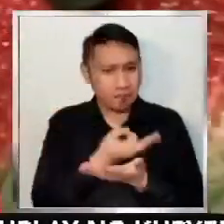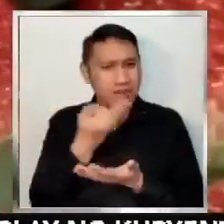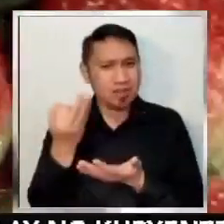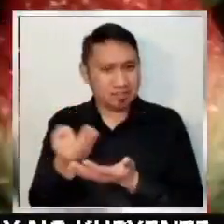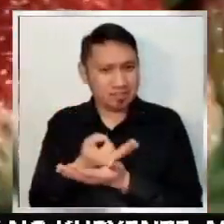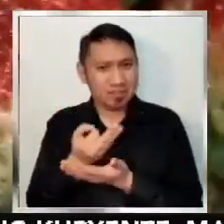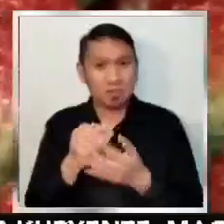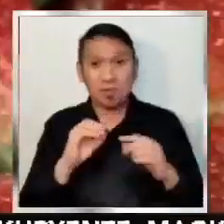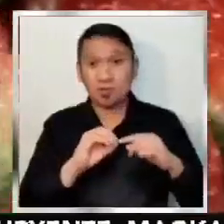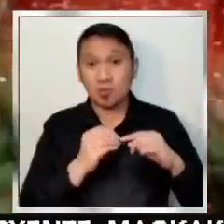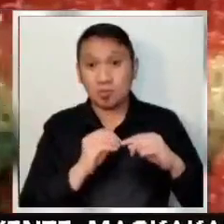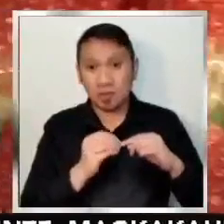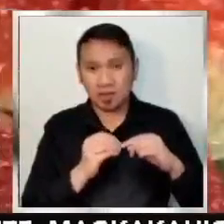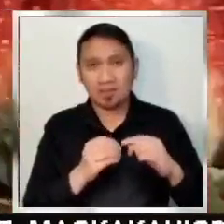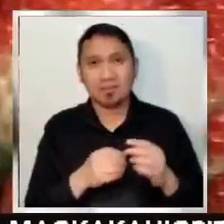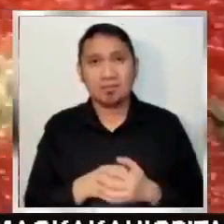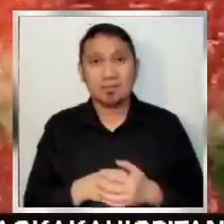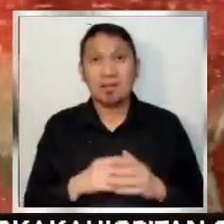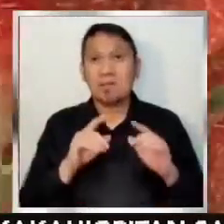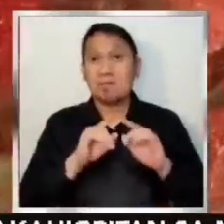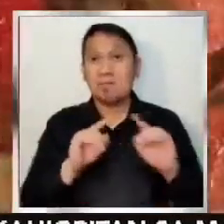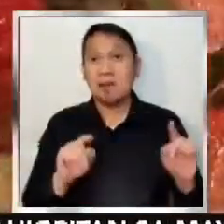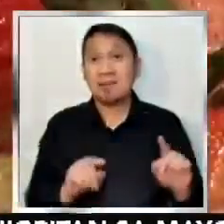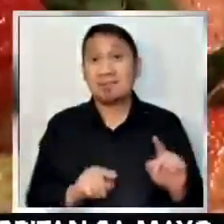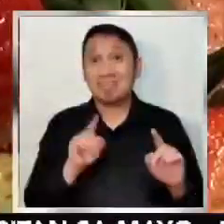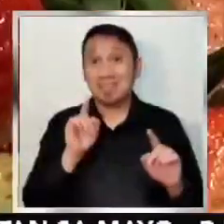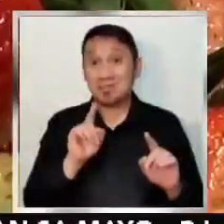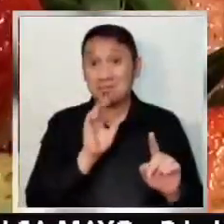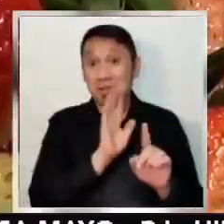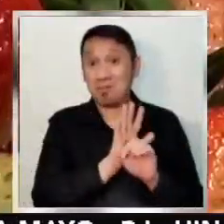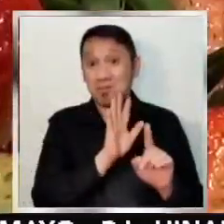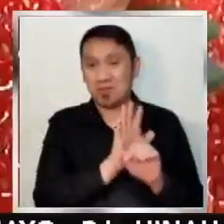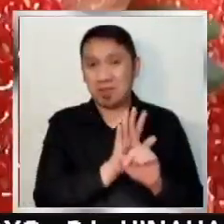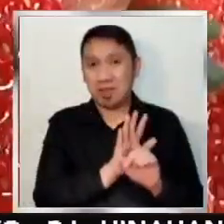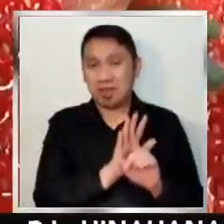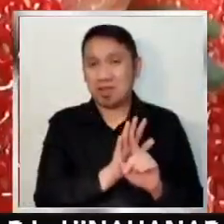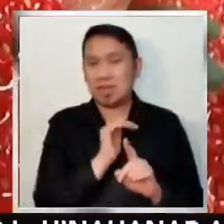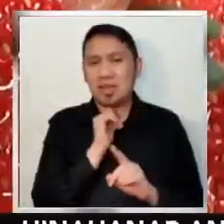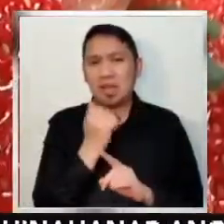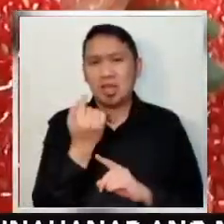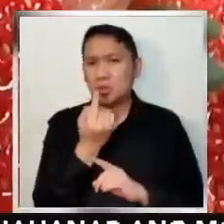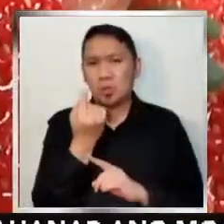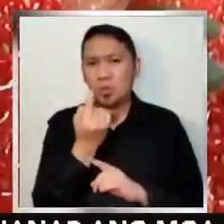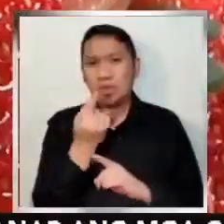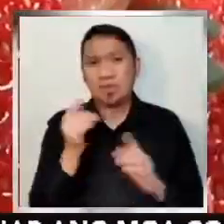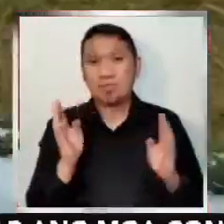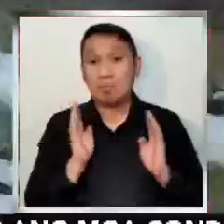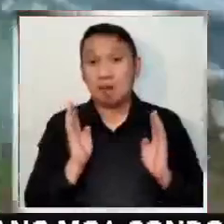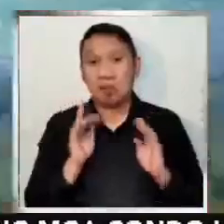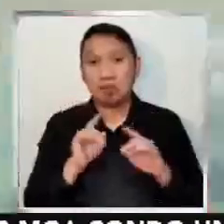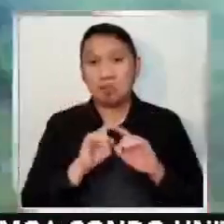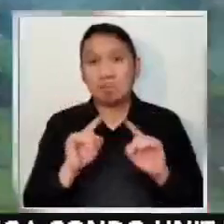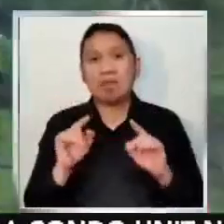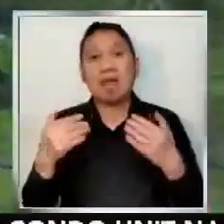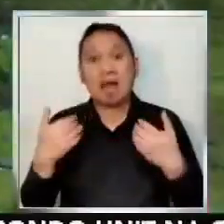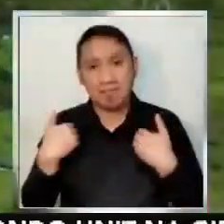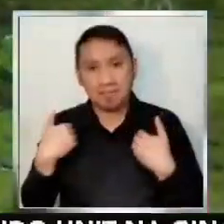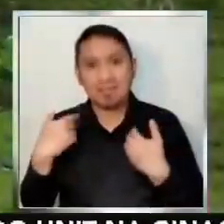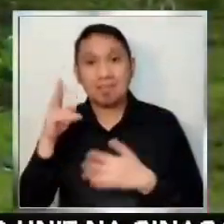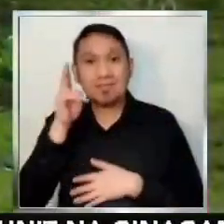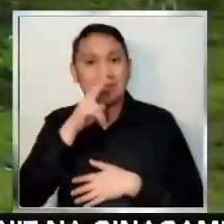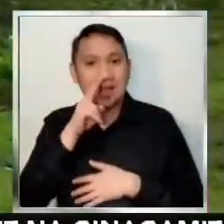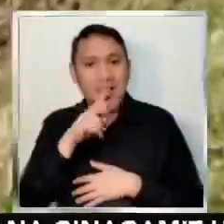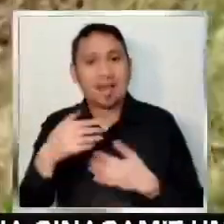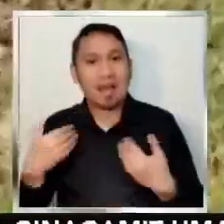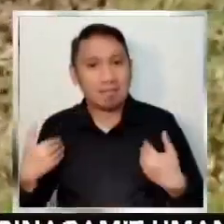strawberry. Pero ang sikat na summer activity na yan, hindi na lang sa Benguet, meron na rin sa Visayas.